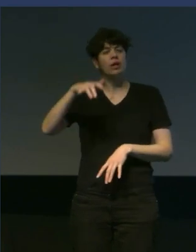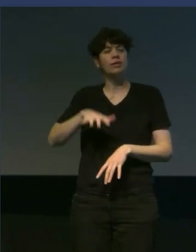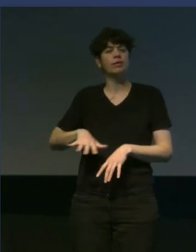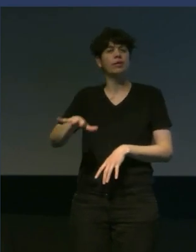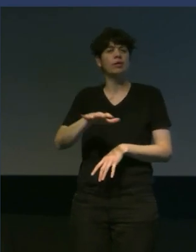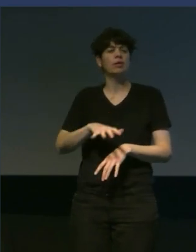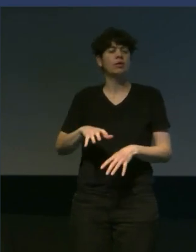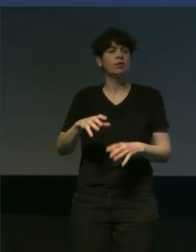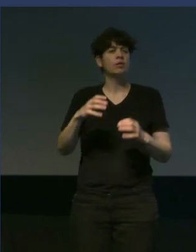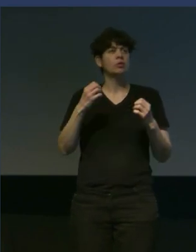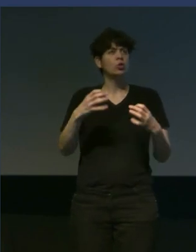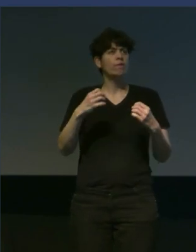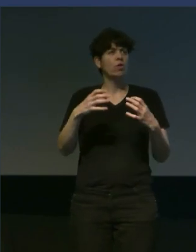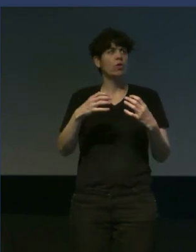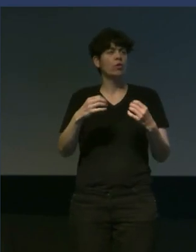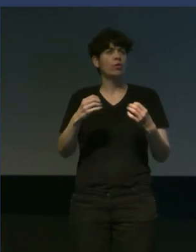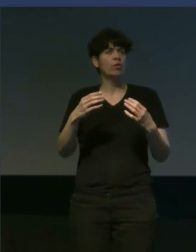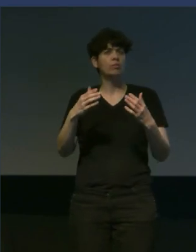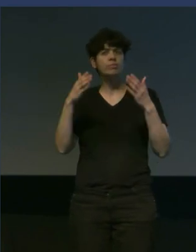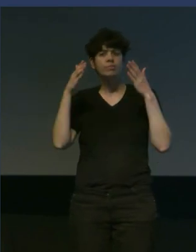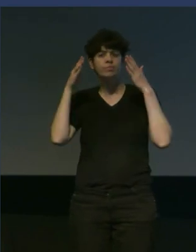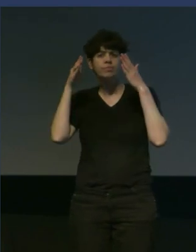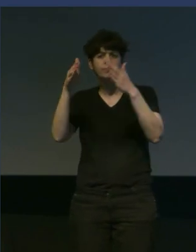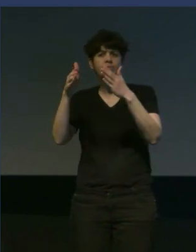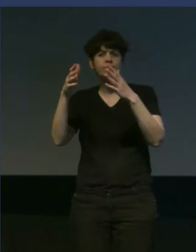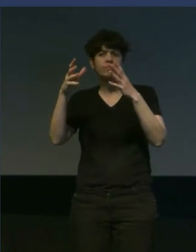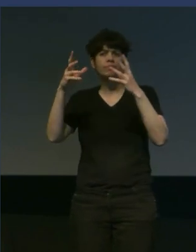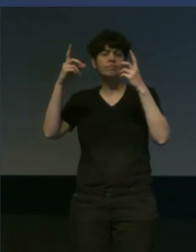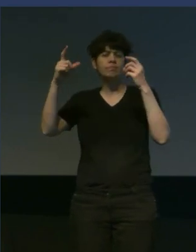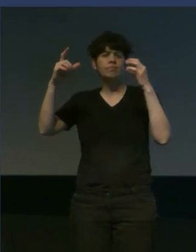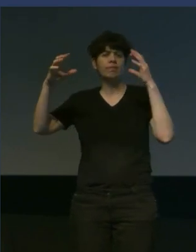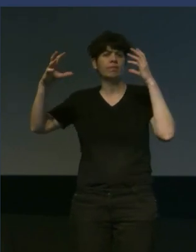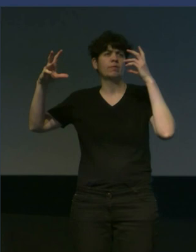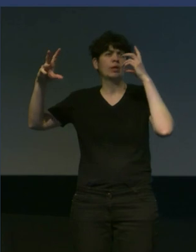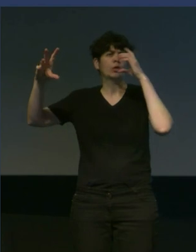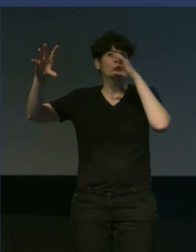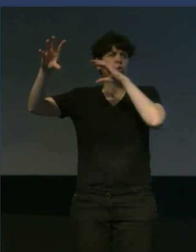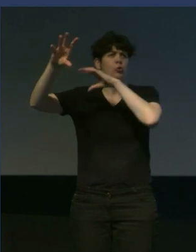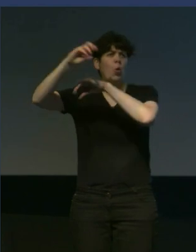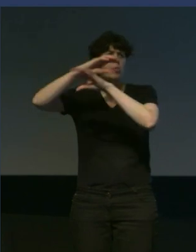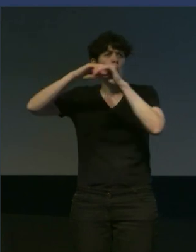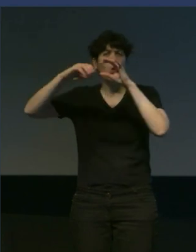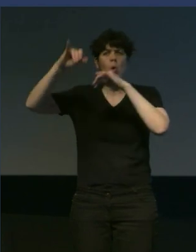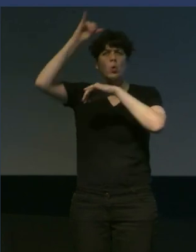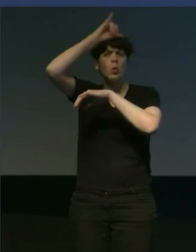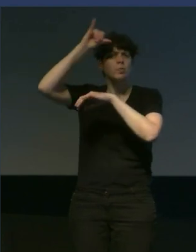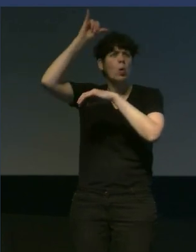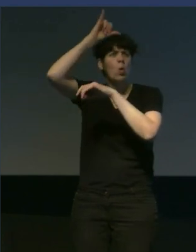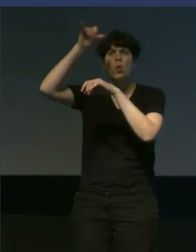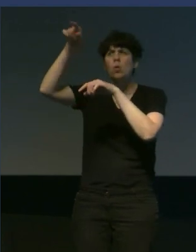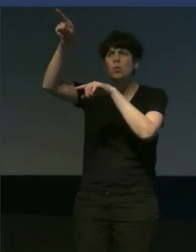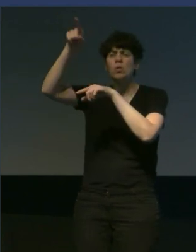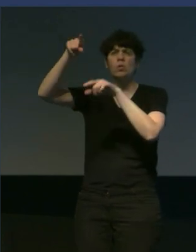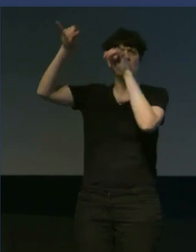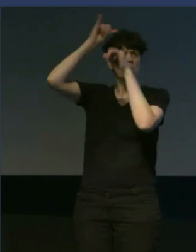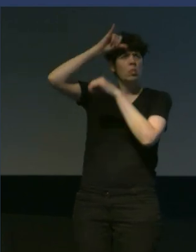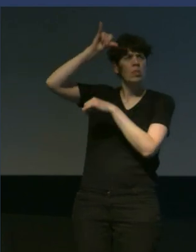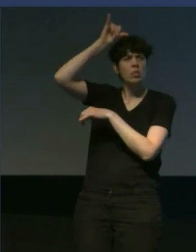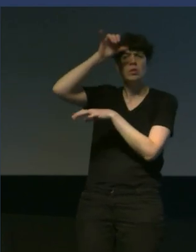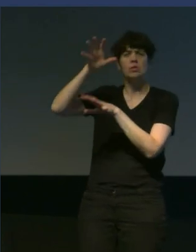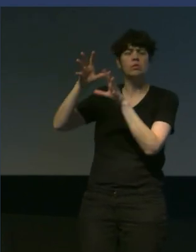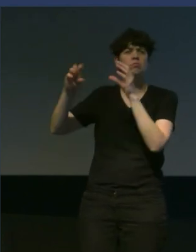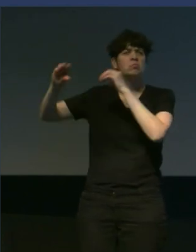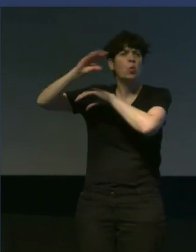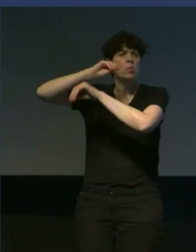relativement porté sur la tendance un peu complotiste. Il y a beaucoup d'échanges qui font beaucoup de